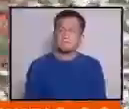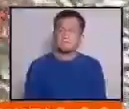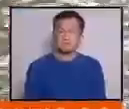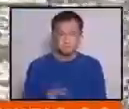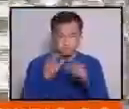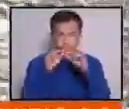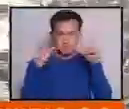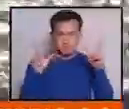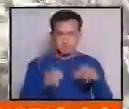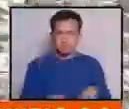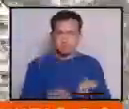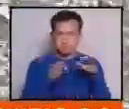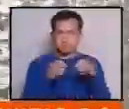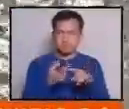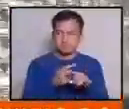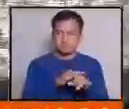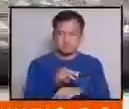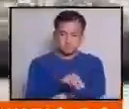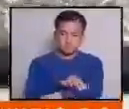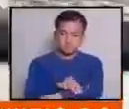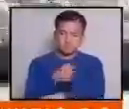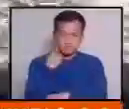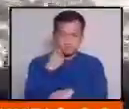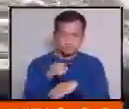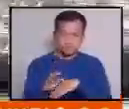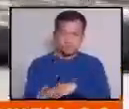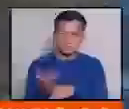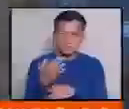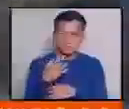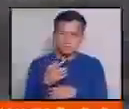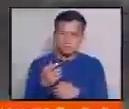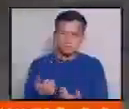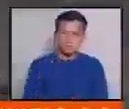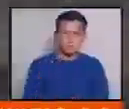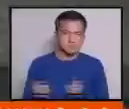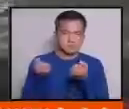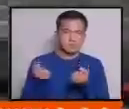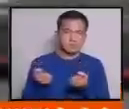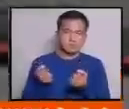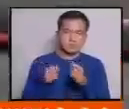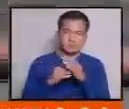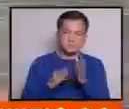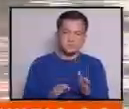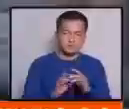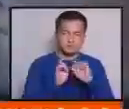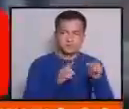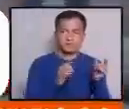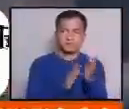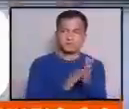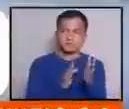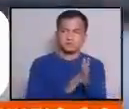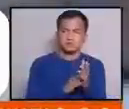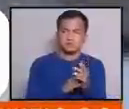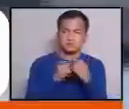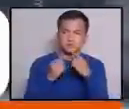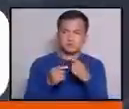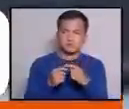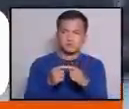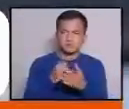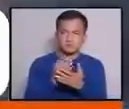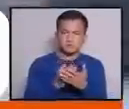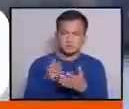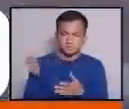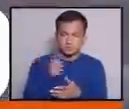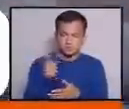Binulaga rin ng baha ang mga taga Makati kaninang umaga. Binuhat na lang tuloy ang ilang estudyanteng papasok sa eskwela. Ilang commuters din ang